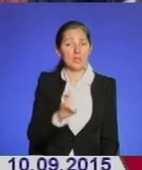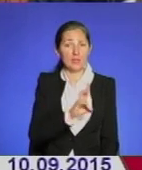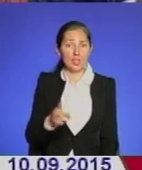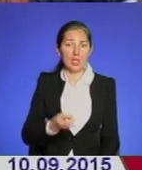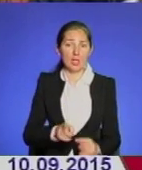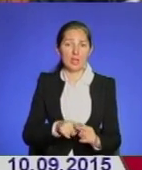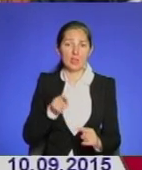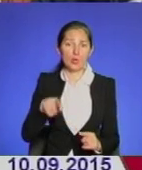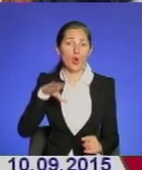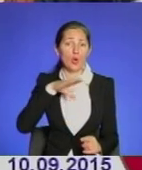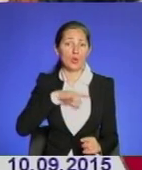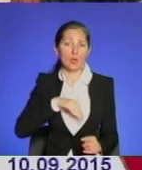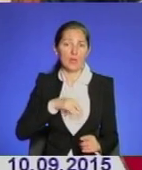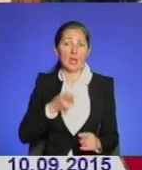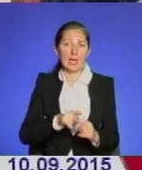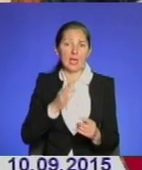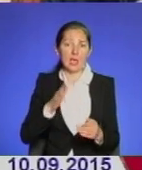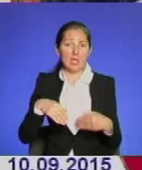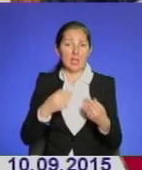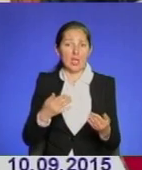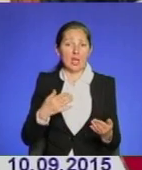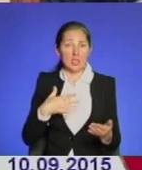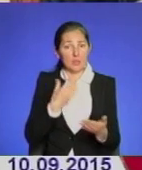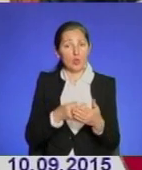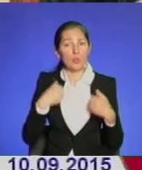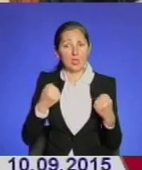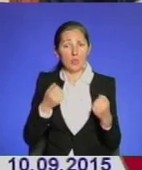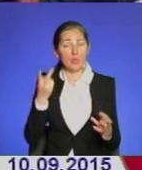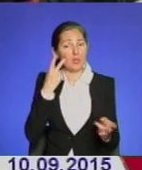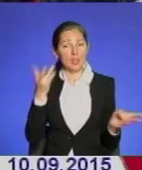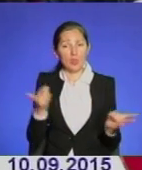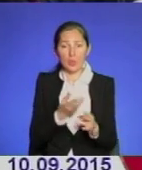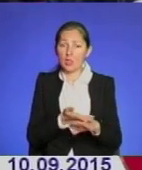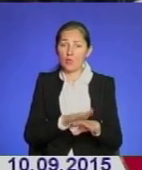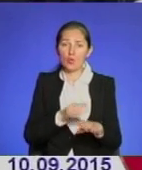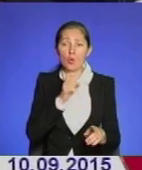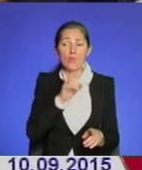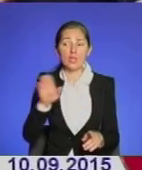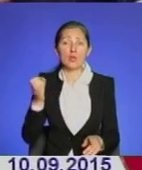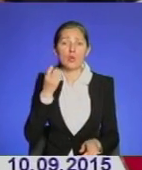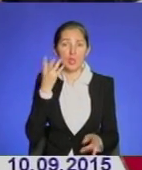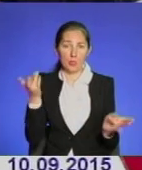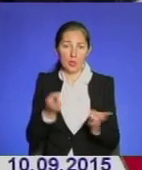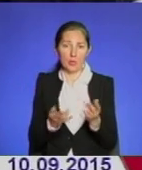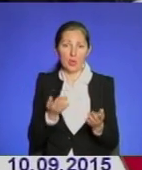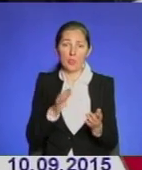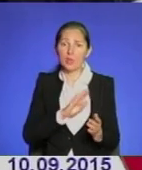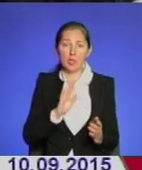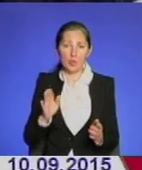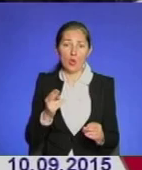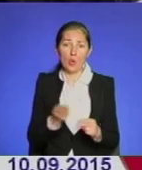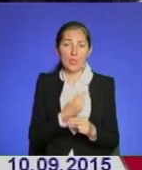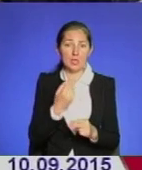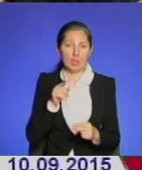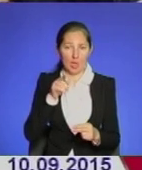для нас. Завжди необхідний, тяжку хвилину, коли це потрібно. Якби не було без них,